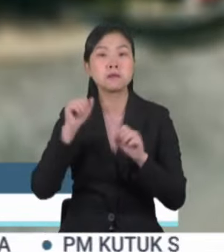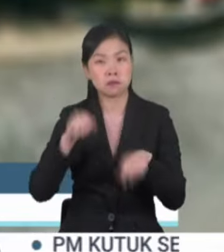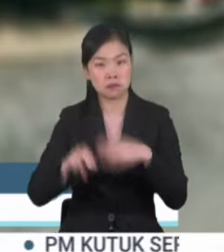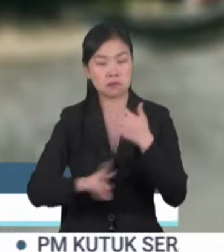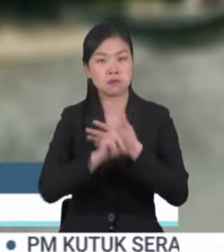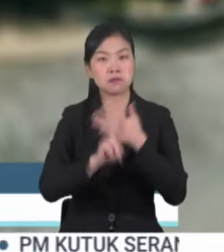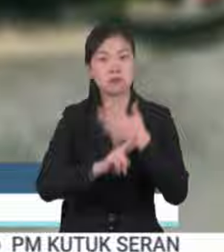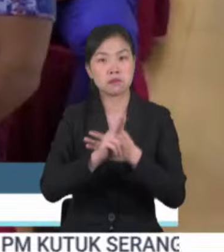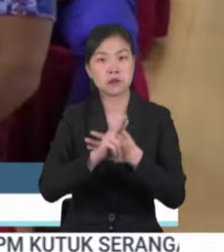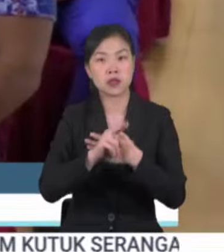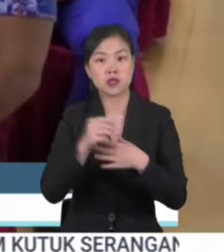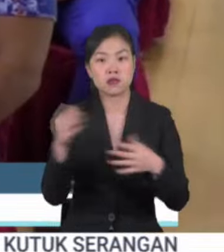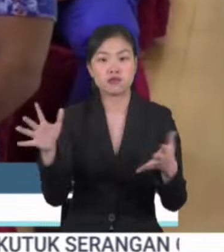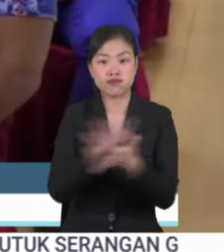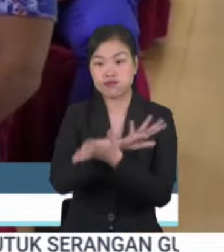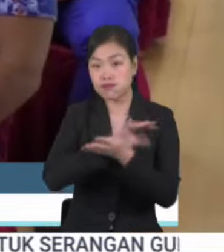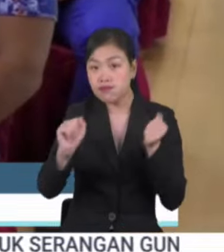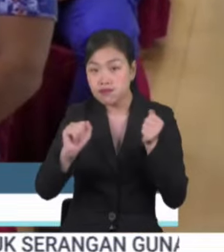bencana alam.